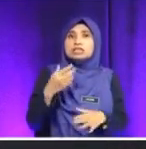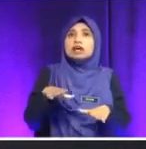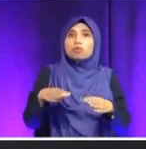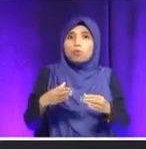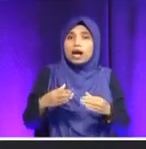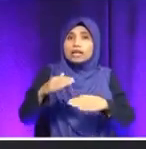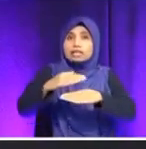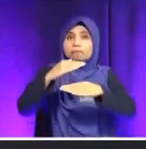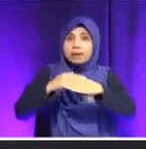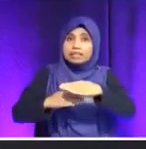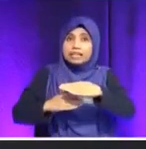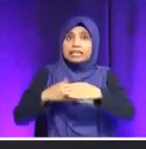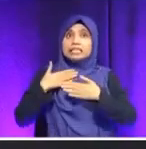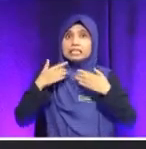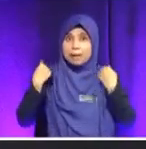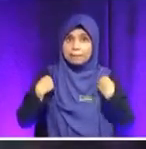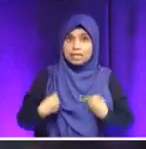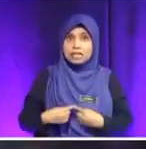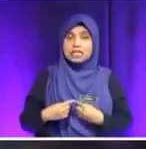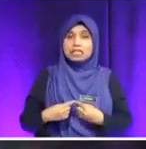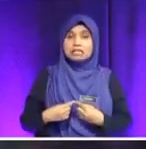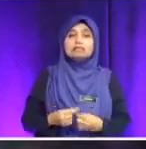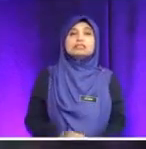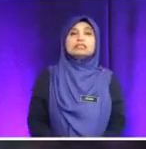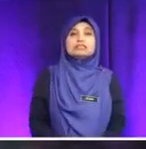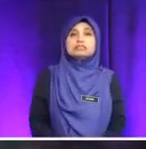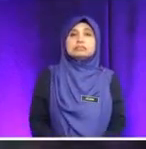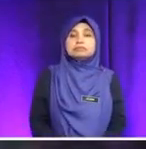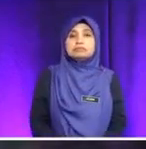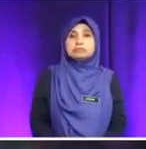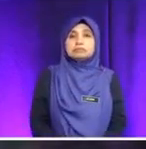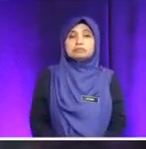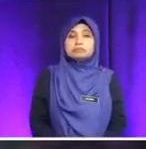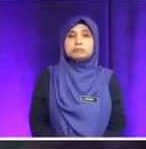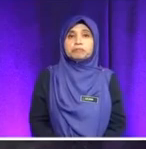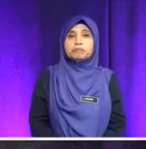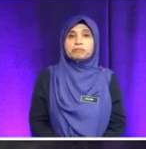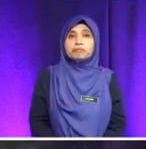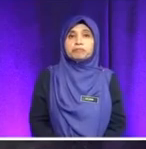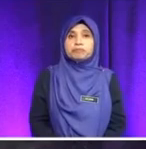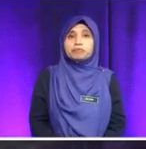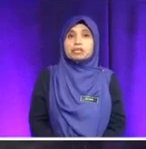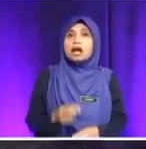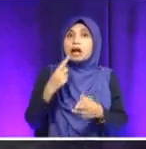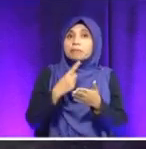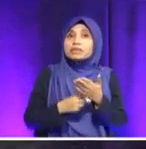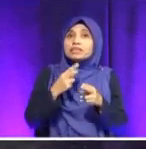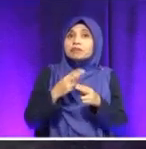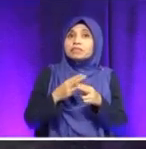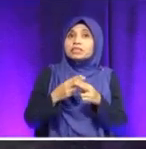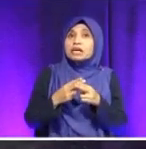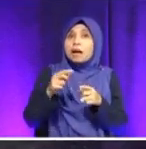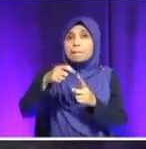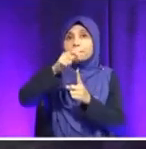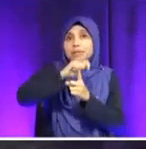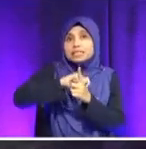lipatan napkin. Aha. Okey, mana lipatan napkin Aiman? Saya kat sini, cikgu. Aha. Okey. Apa nama tadi? Ini nak pisang nama